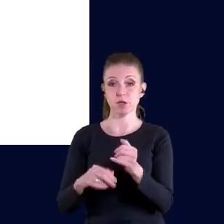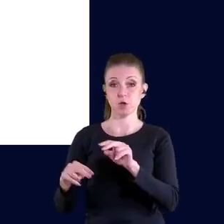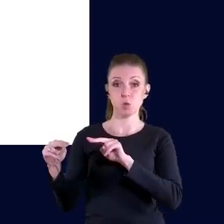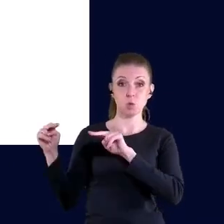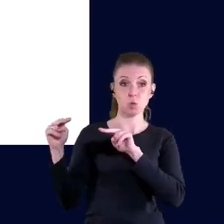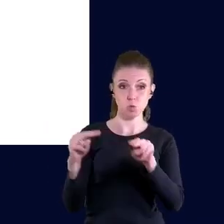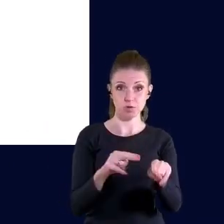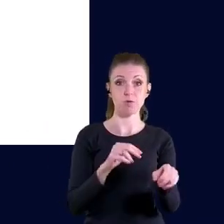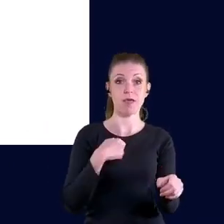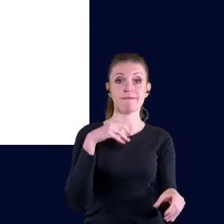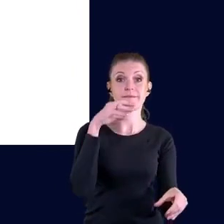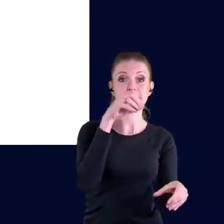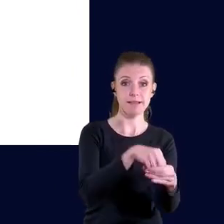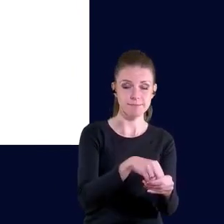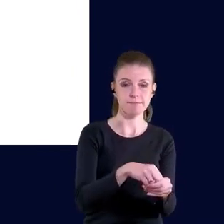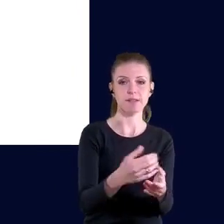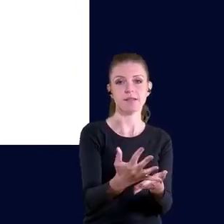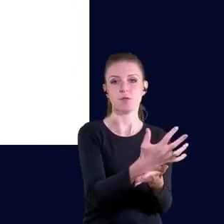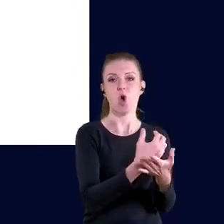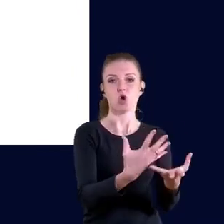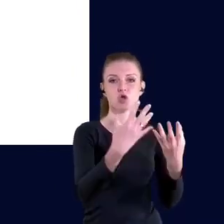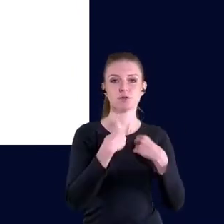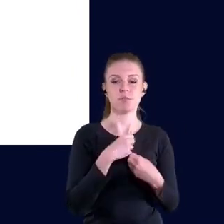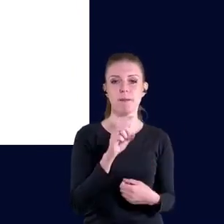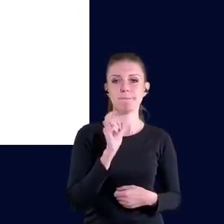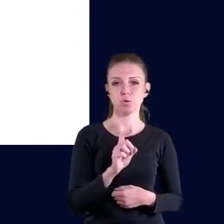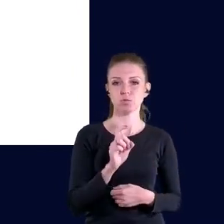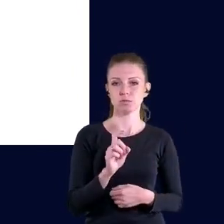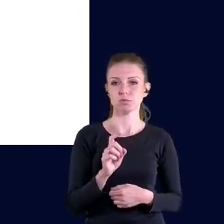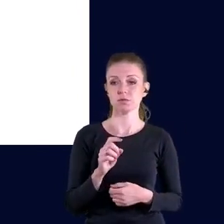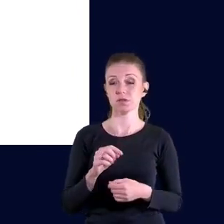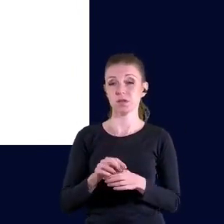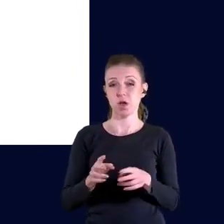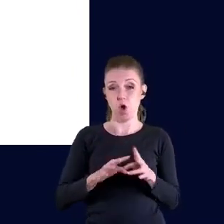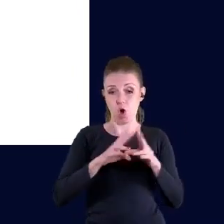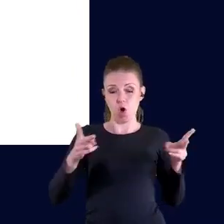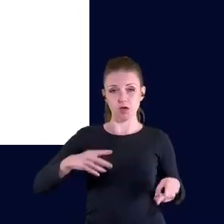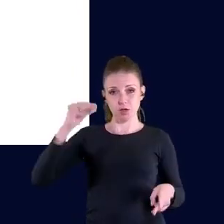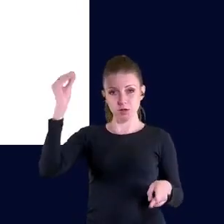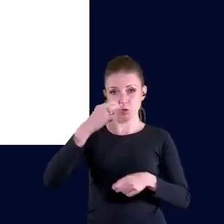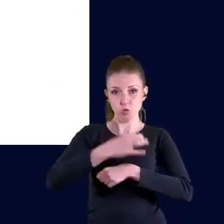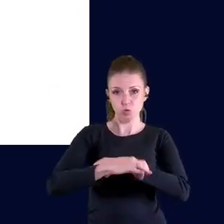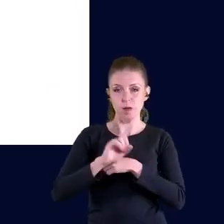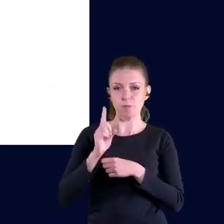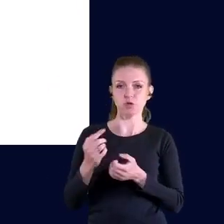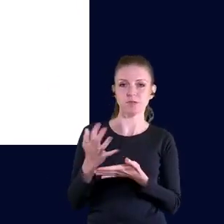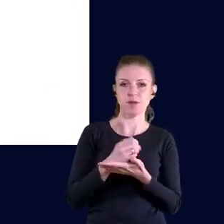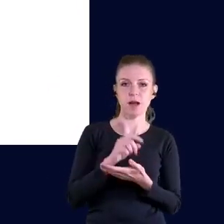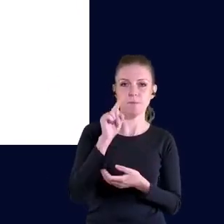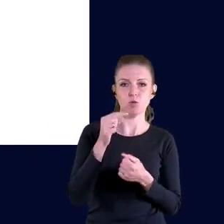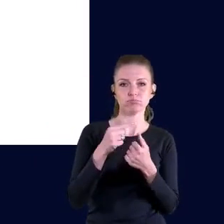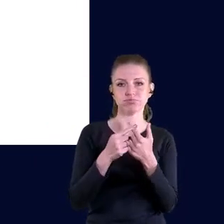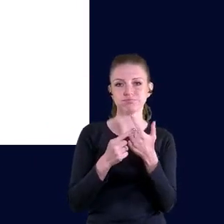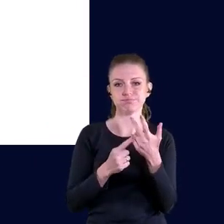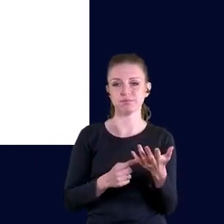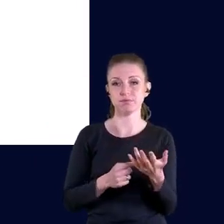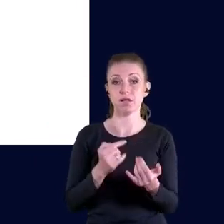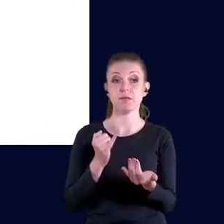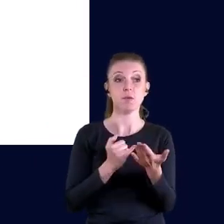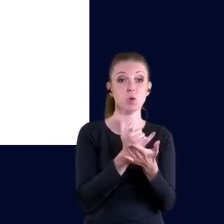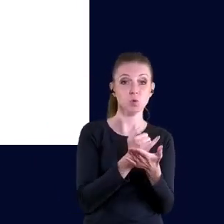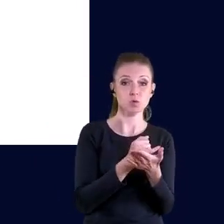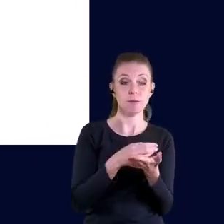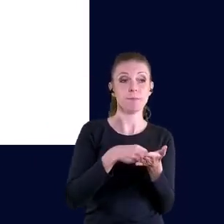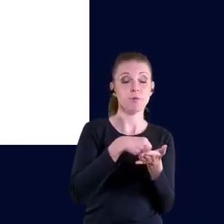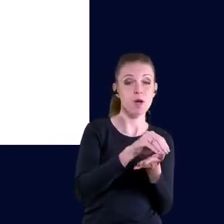punkty muszą zabrać konkretną pulę tych punktów trakcie trwania studiów i na niektórych uczelniach za pojedyncze kursy płaci się osobno